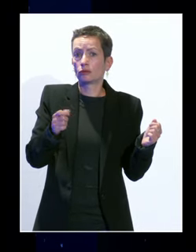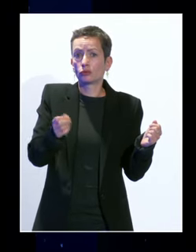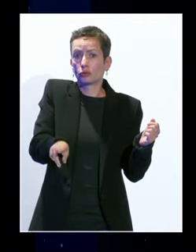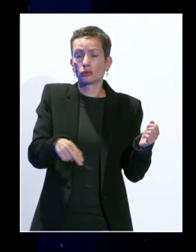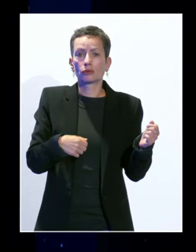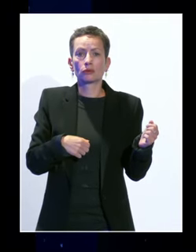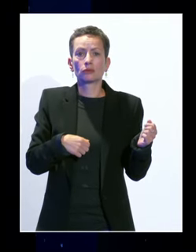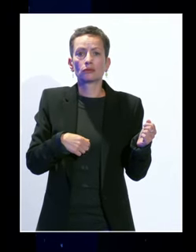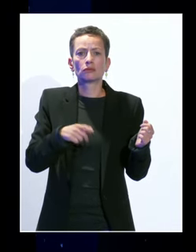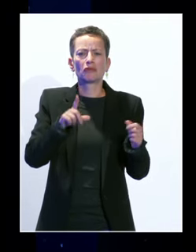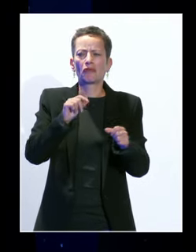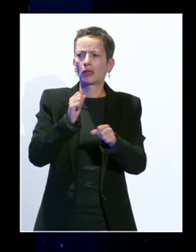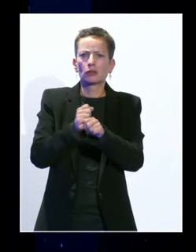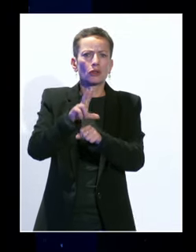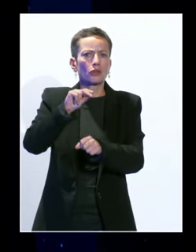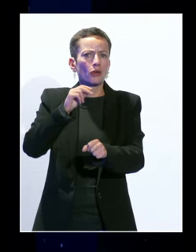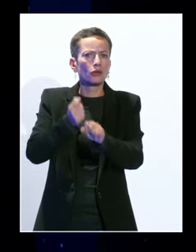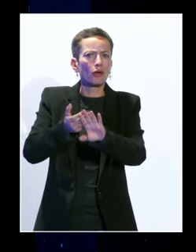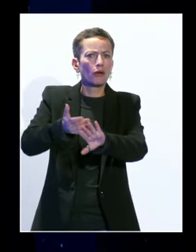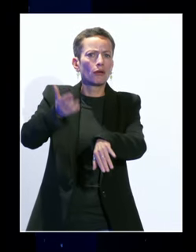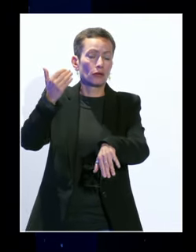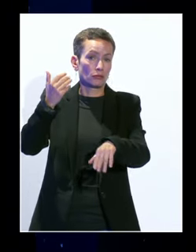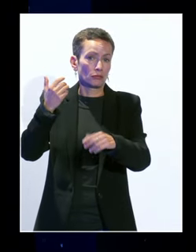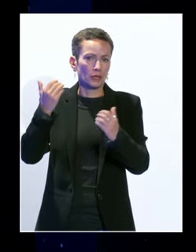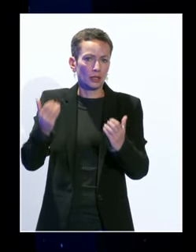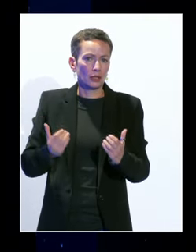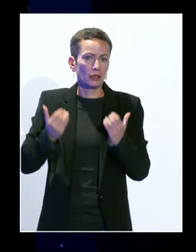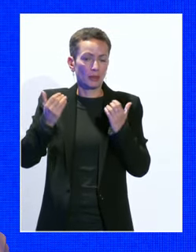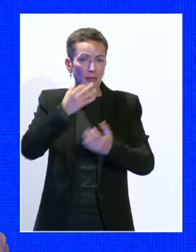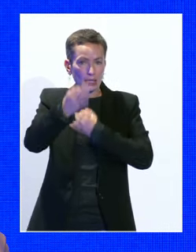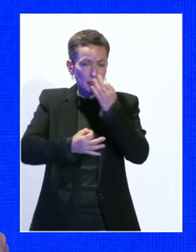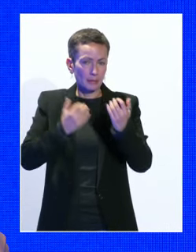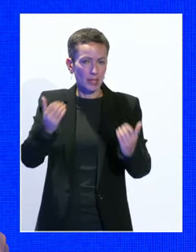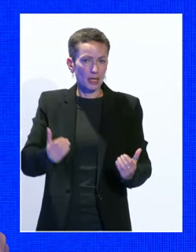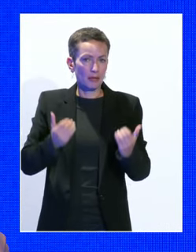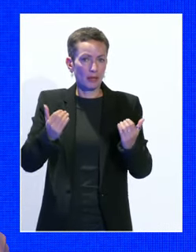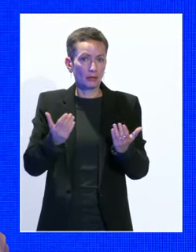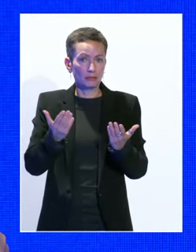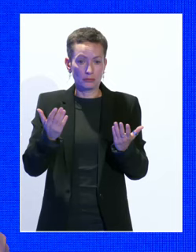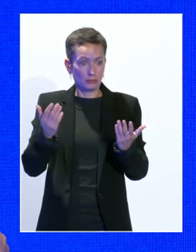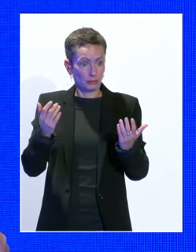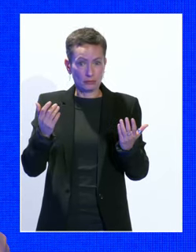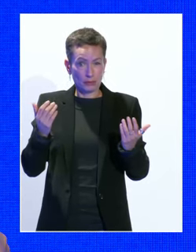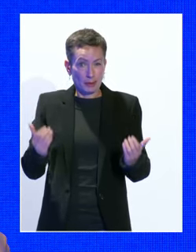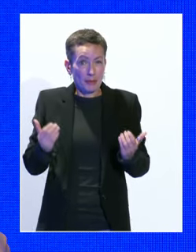Il y a 20 ans, il y a 30 ans qu'on nous dit exactement la même chose et que rien ne change.